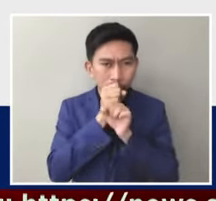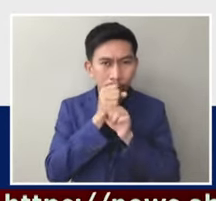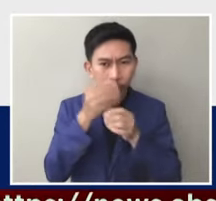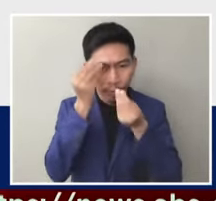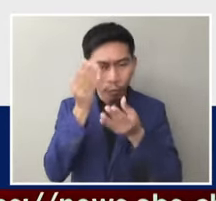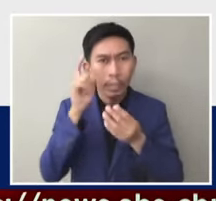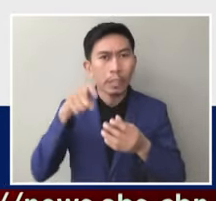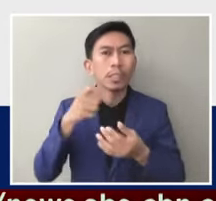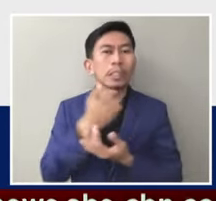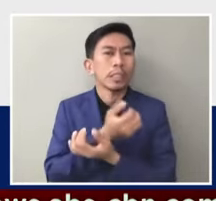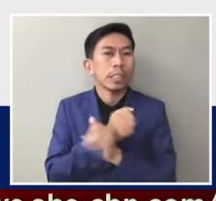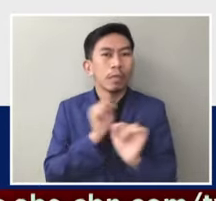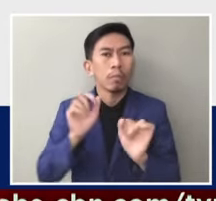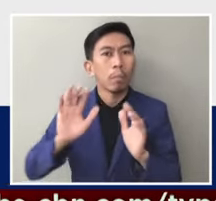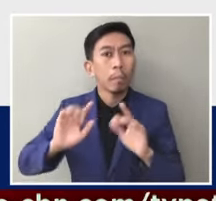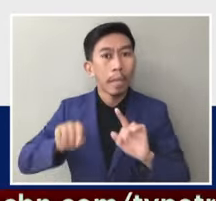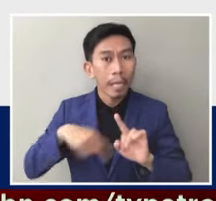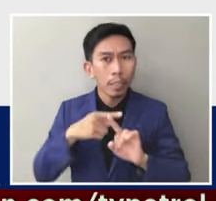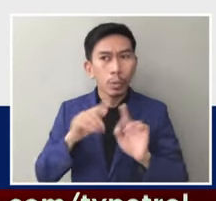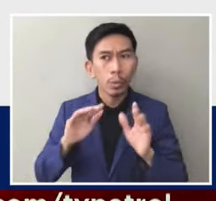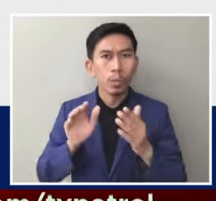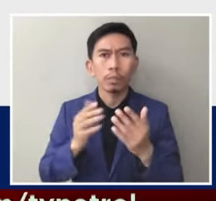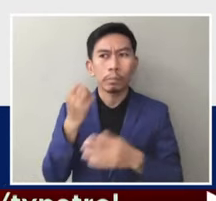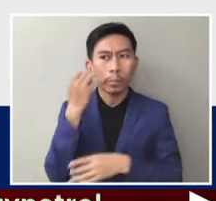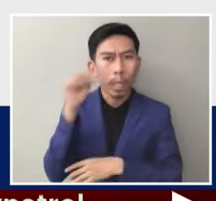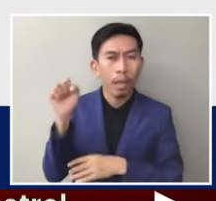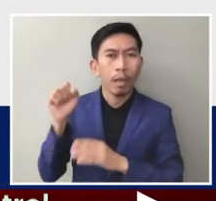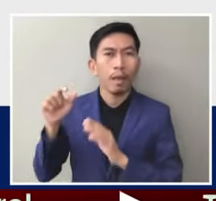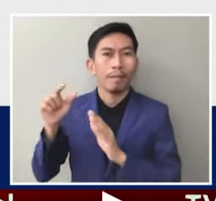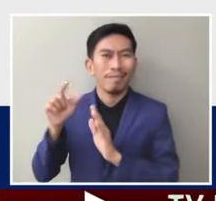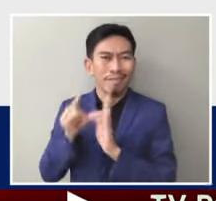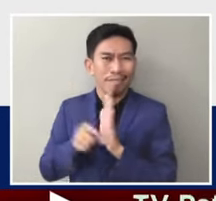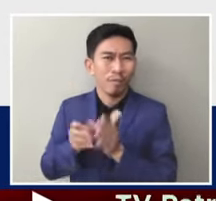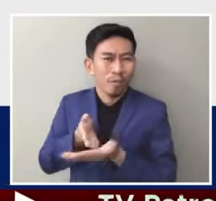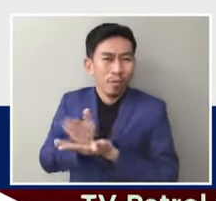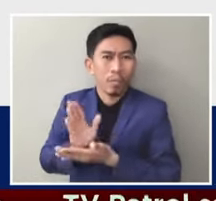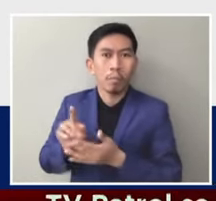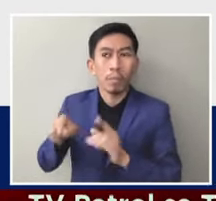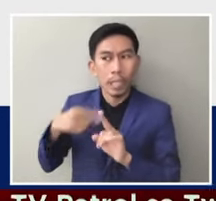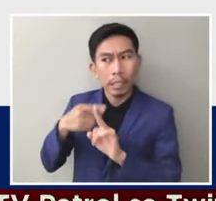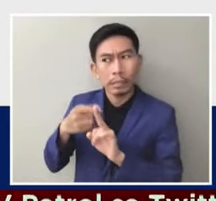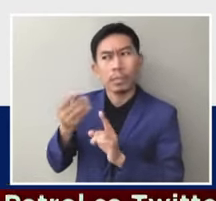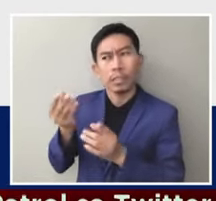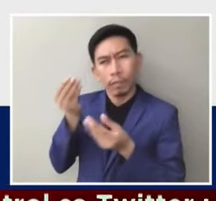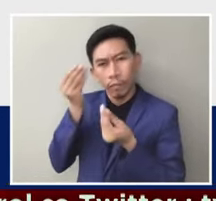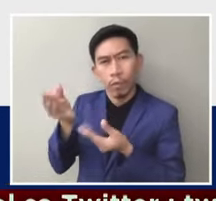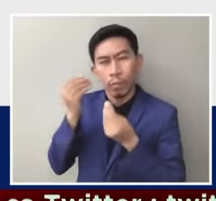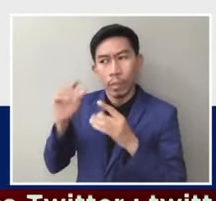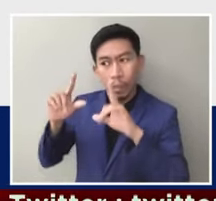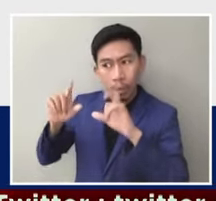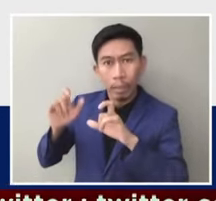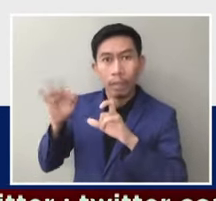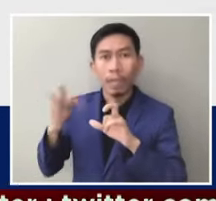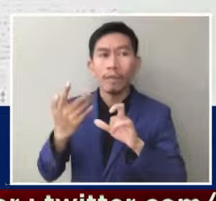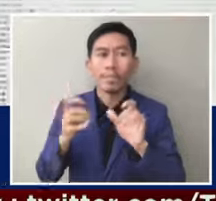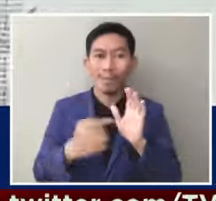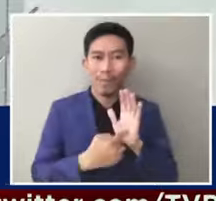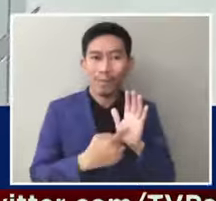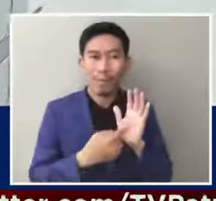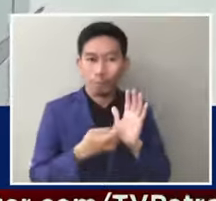sa karapatang pantao ang proseso na ipapaalam din sa taong kinukuha ng litrato, lalo na kung buburahin na ito sa database ng